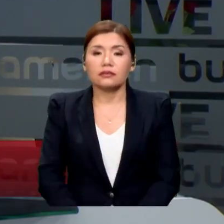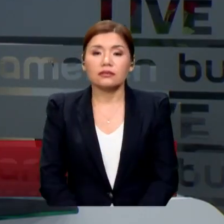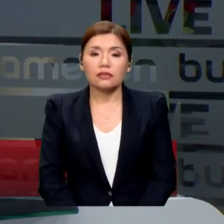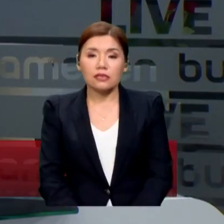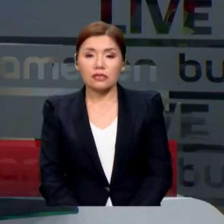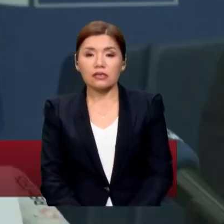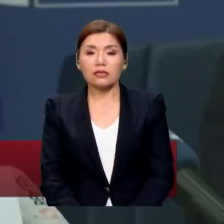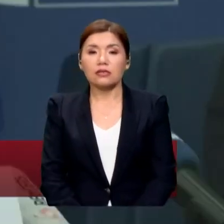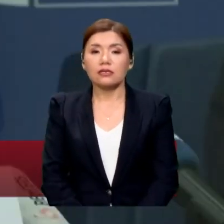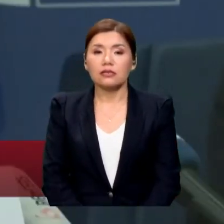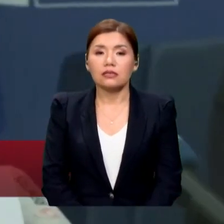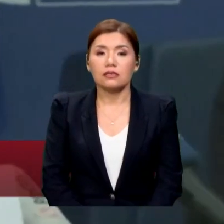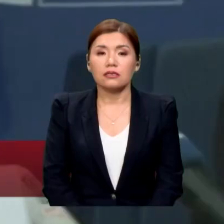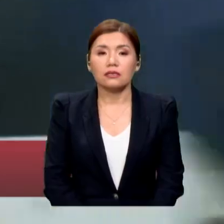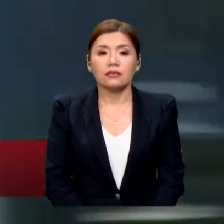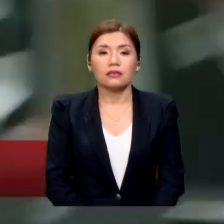Байказиной.